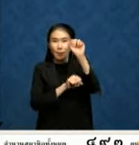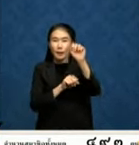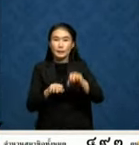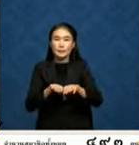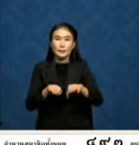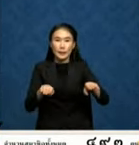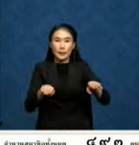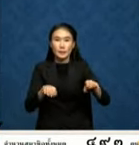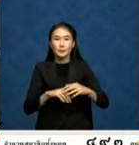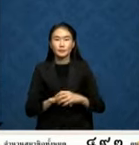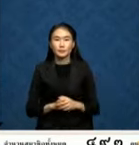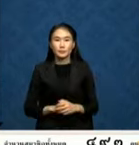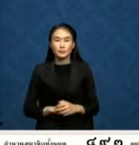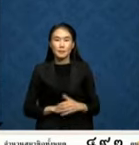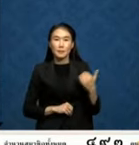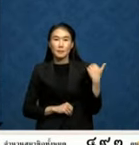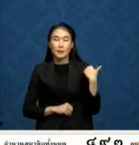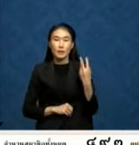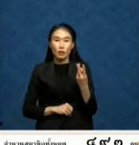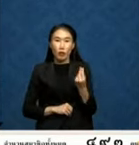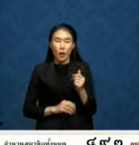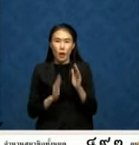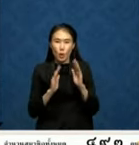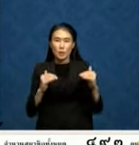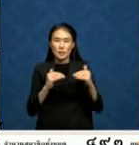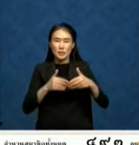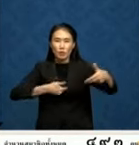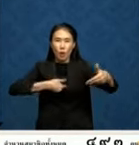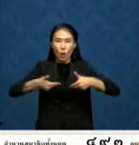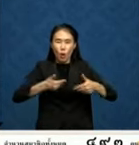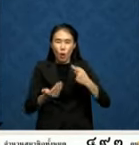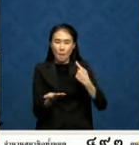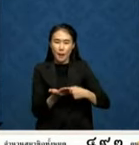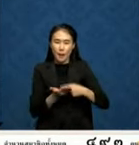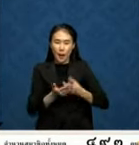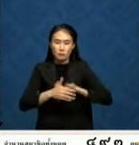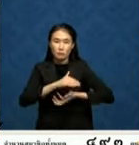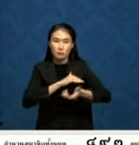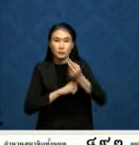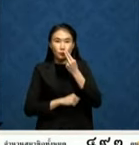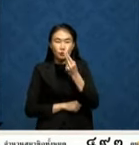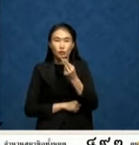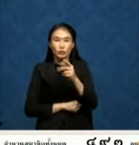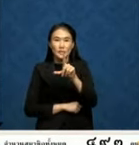ที่กำหนดซึ่งมีจำนวนผู้มีสิทธิ์ขอคืนเงินประกันจำนวน